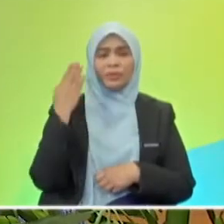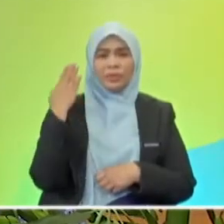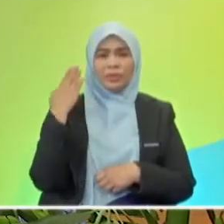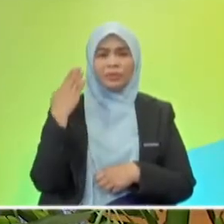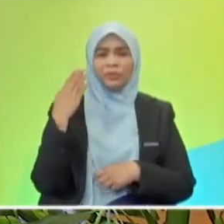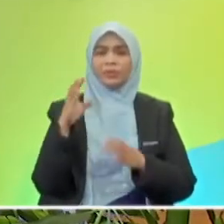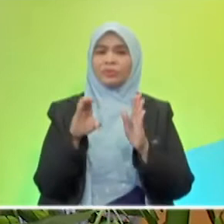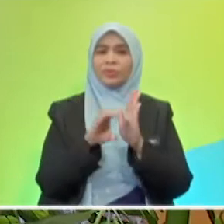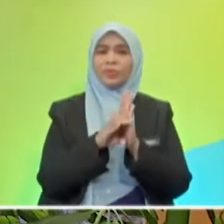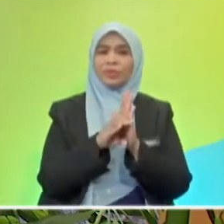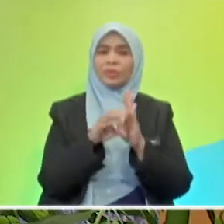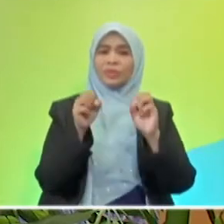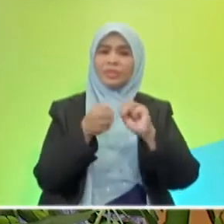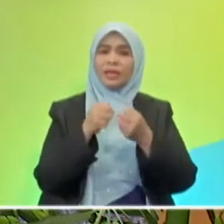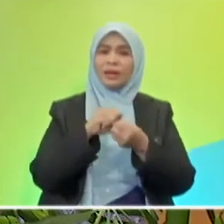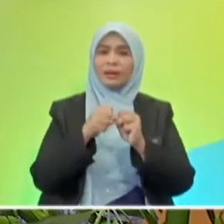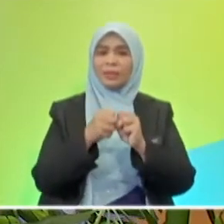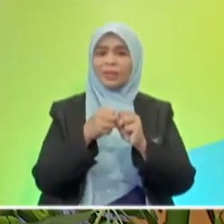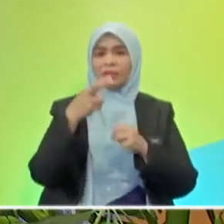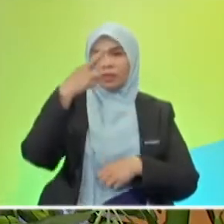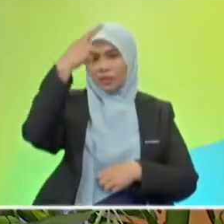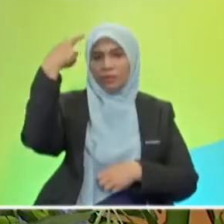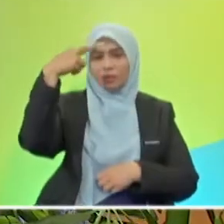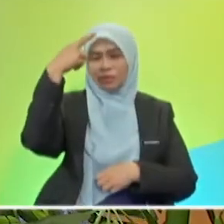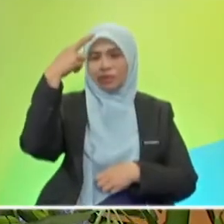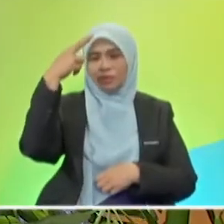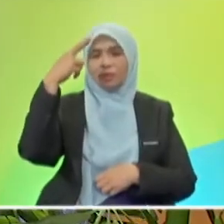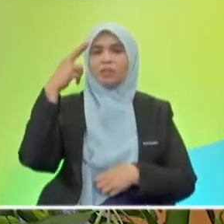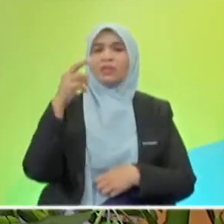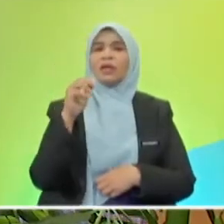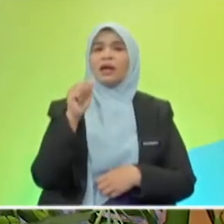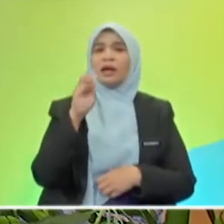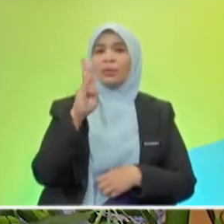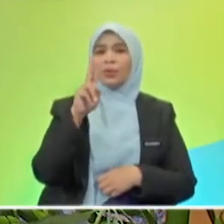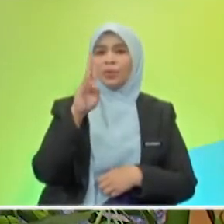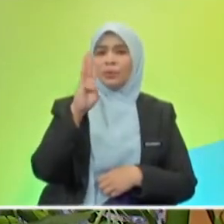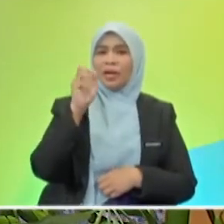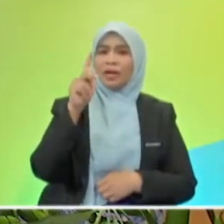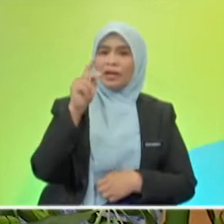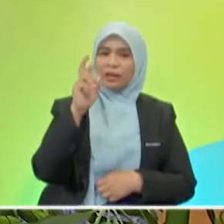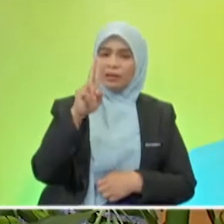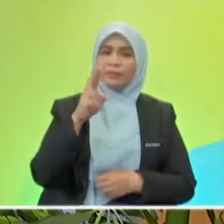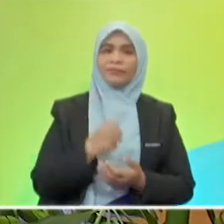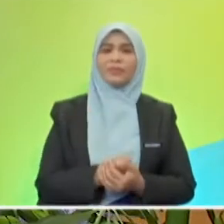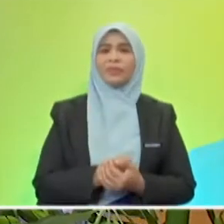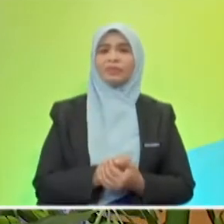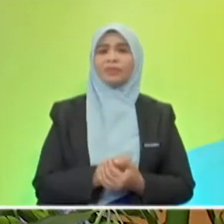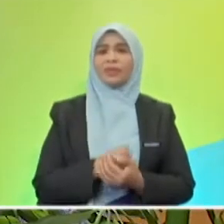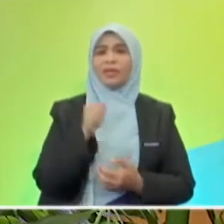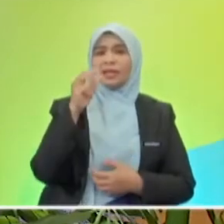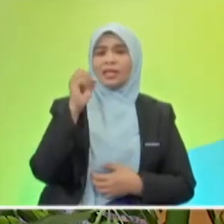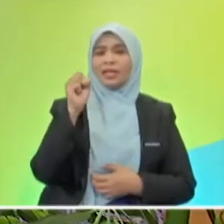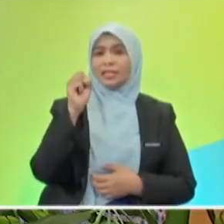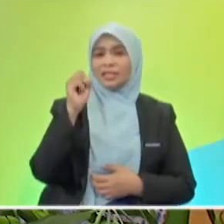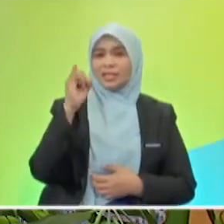kenali yaitu sahabat Khalid Rasulullah yaitu Sayyidina Abu Bakar As Siddiq As Siddiq itu sendiri